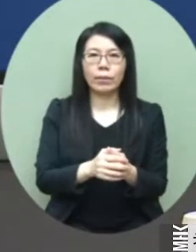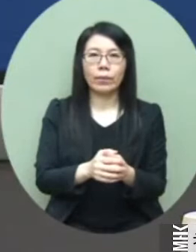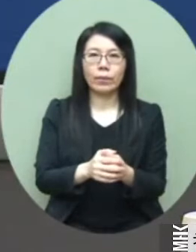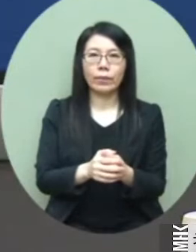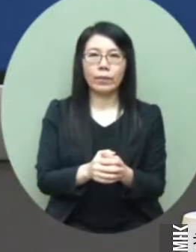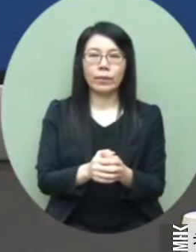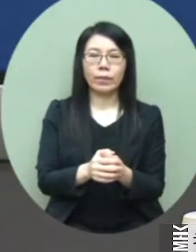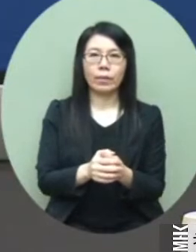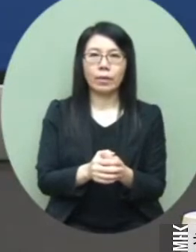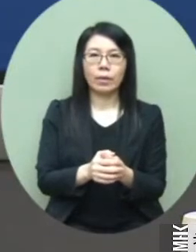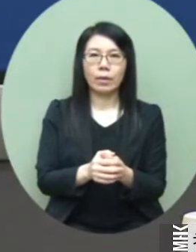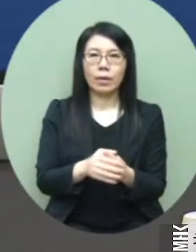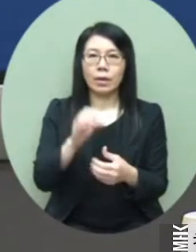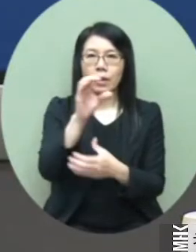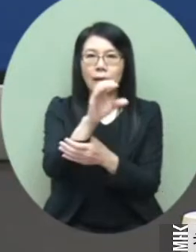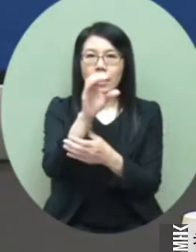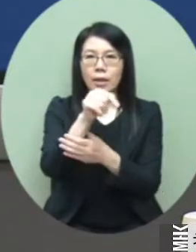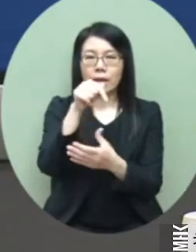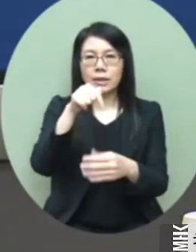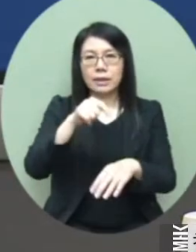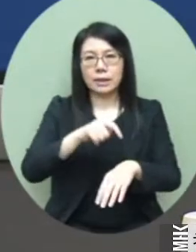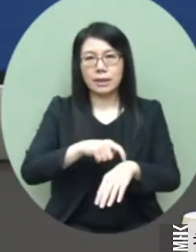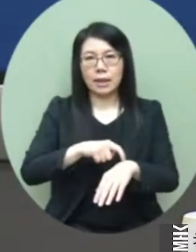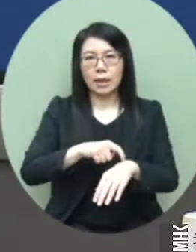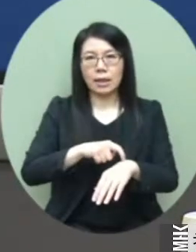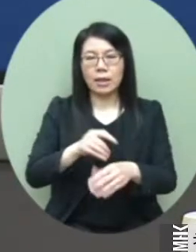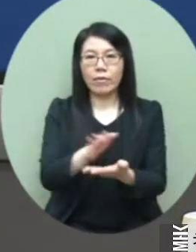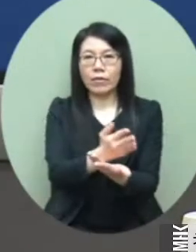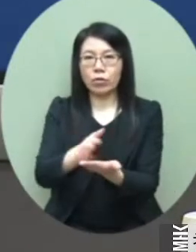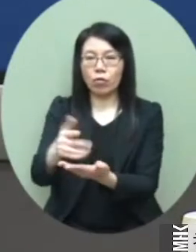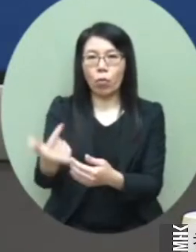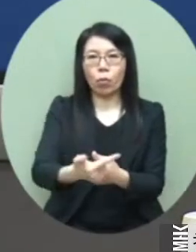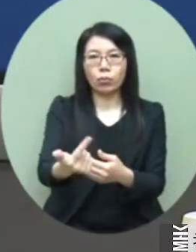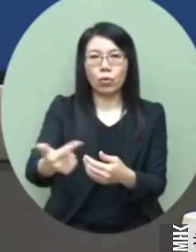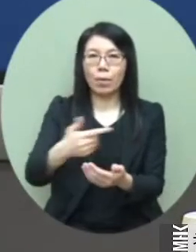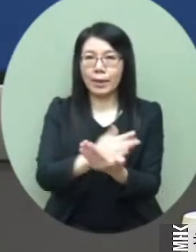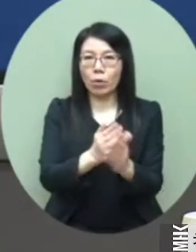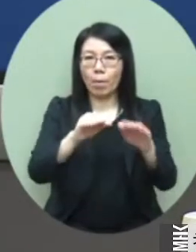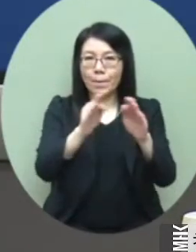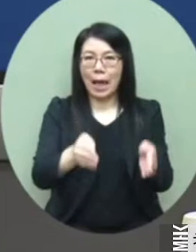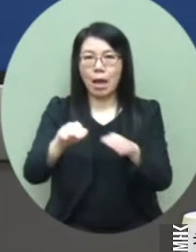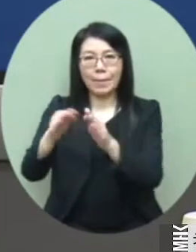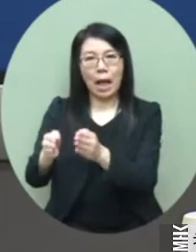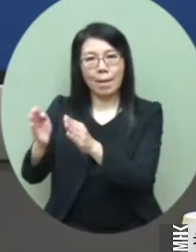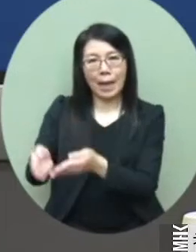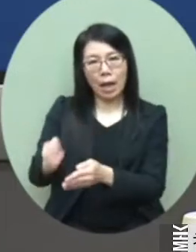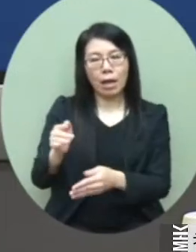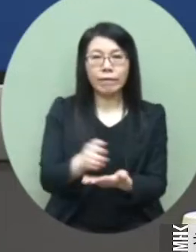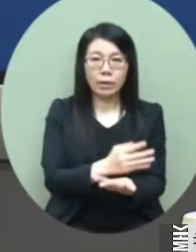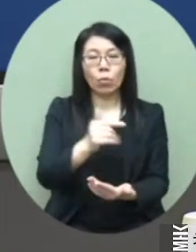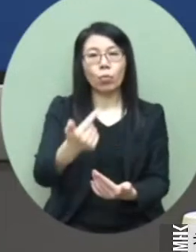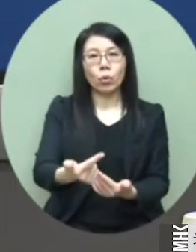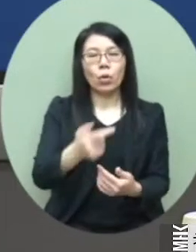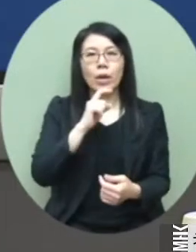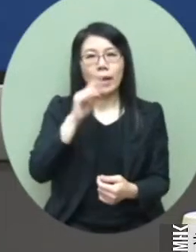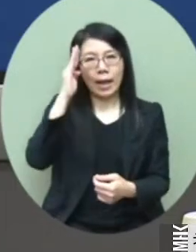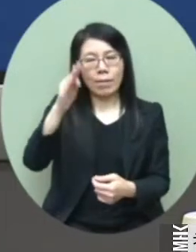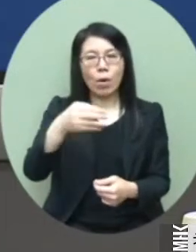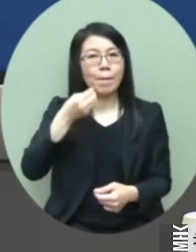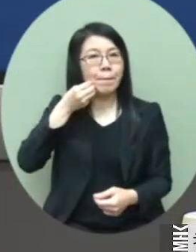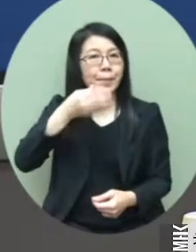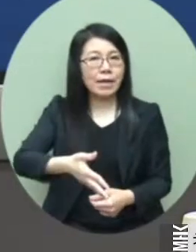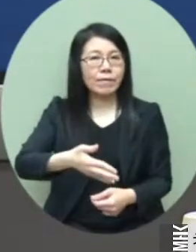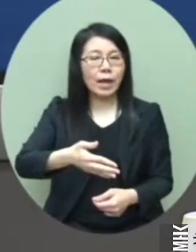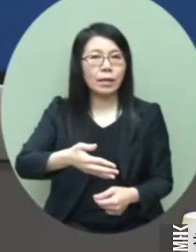個戲院裏邊，因為而家啲戲院係分好多個 house 噶嘛嚇，佢哋係好希望咧有翻一